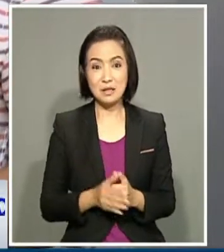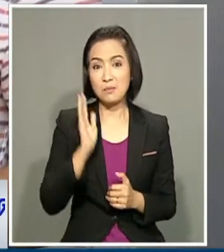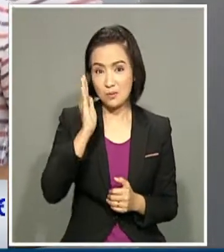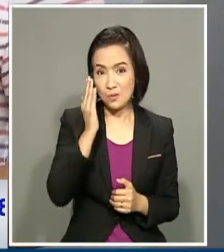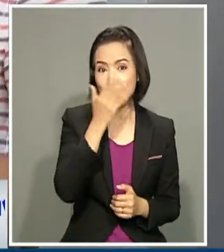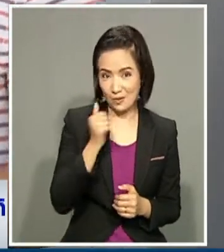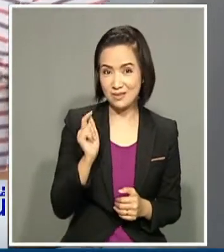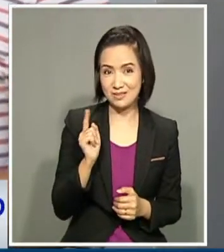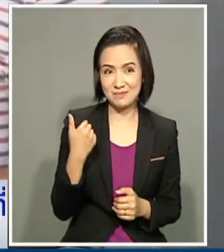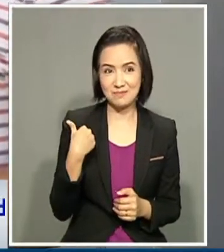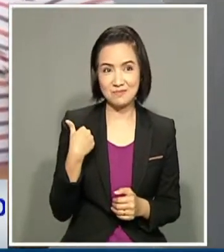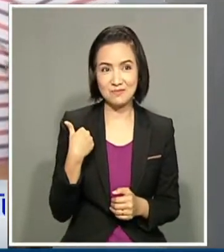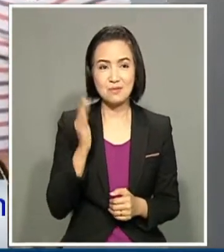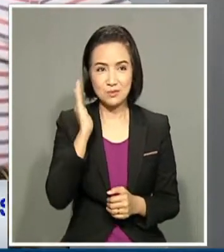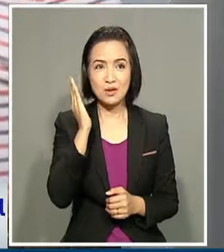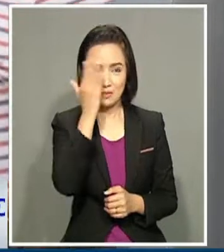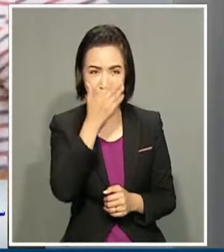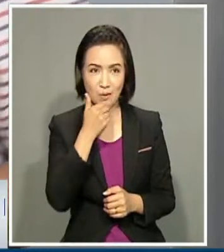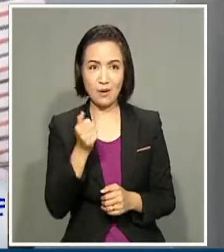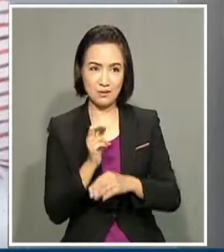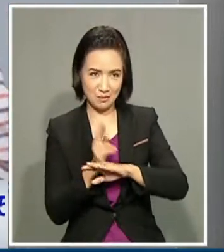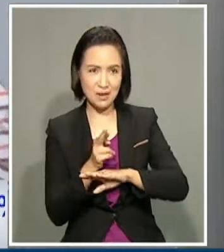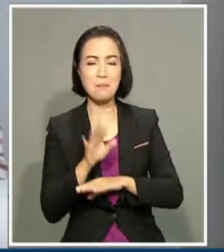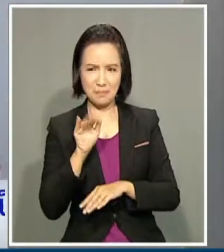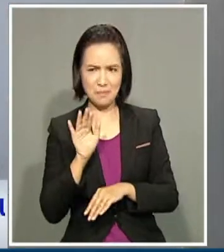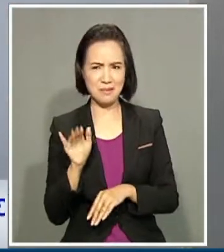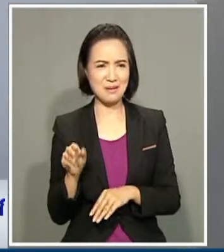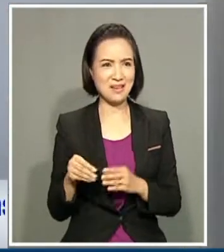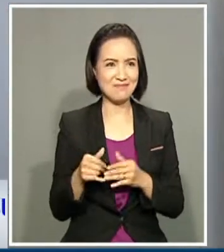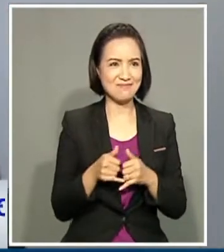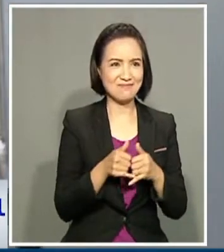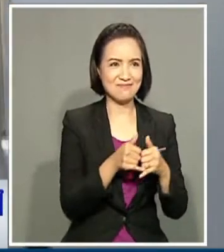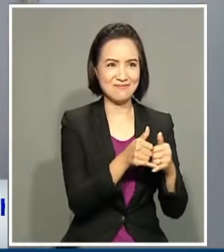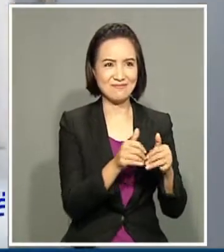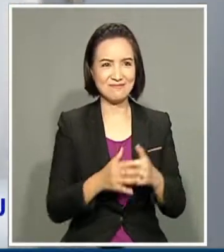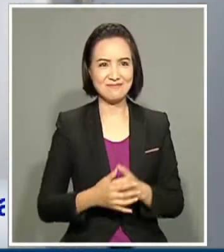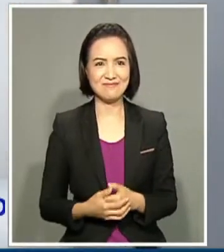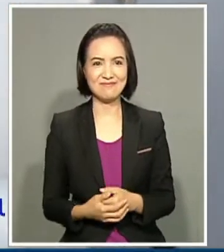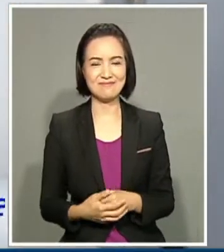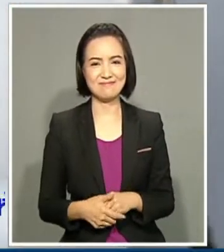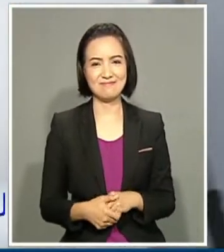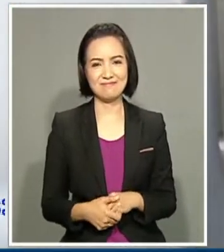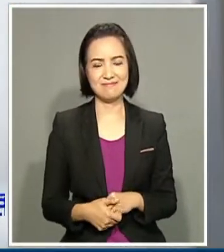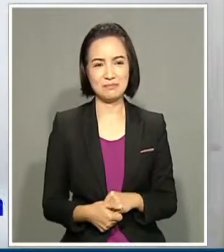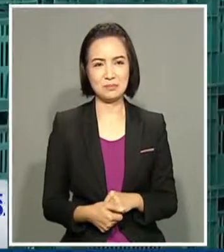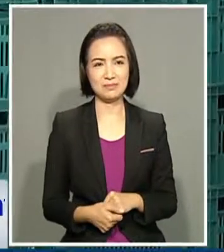ายร้อนๆทั้งนั้นเลยผู้ชายราชบุรีตายไป